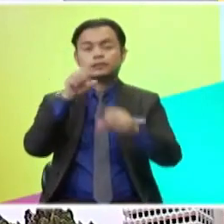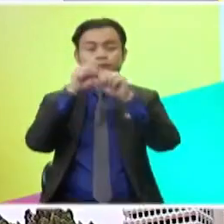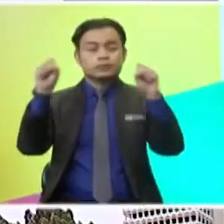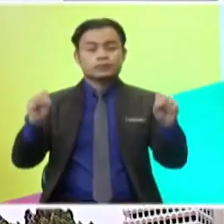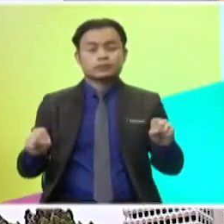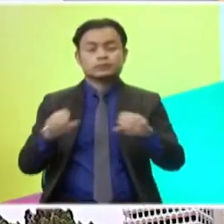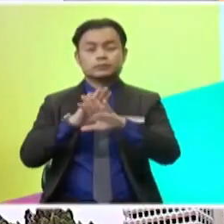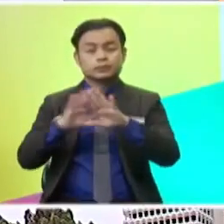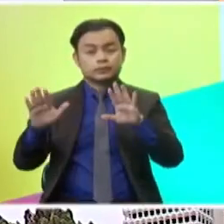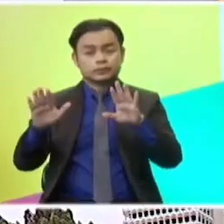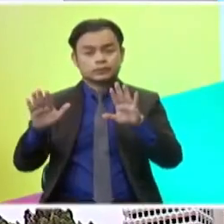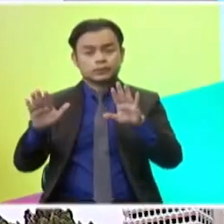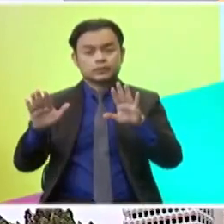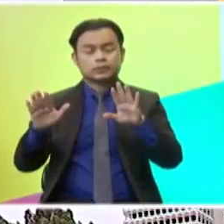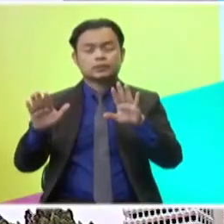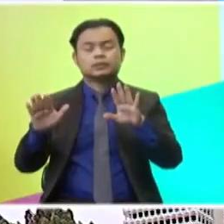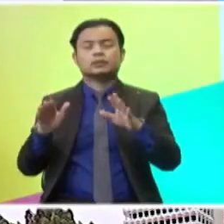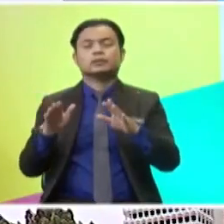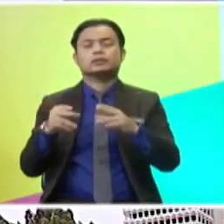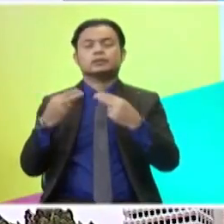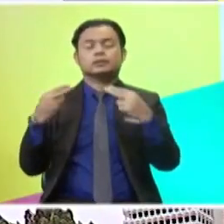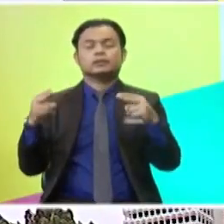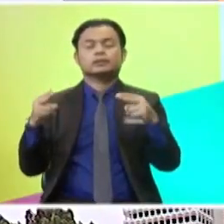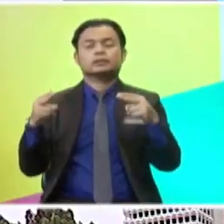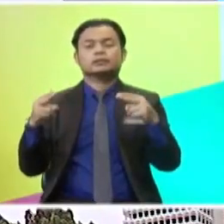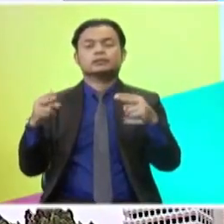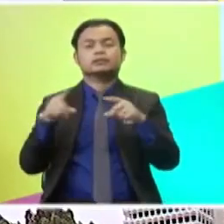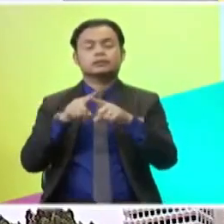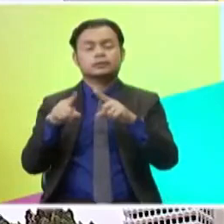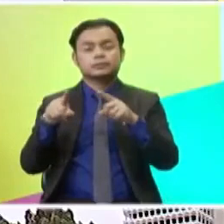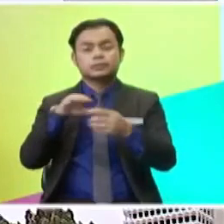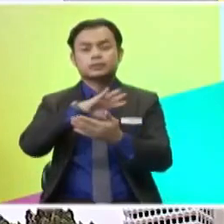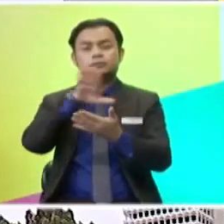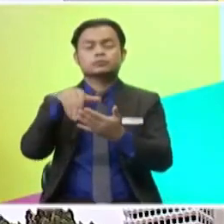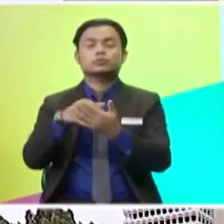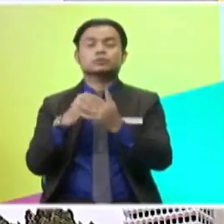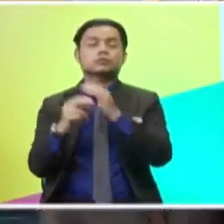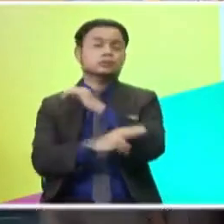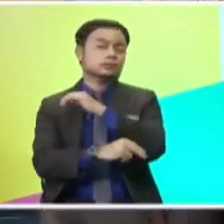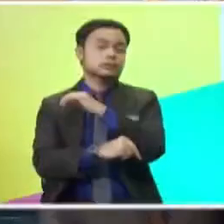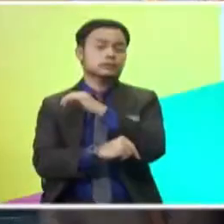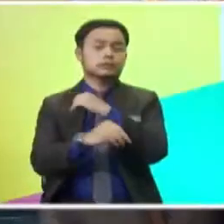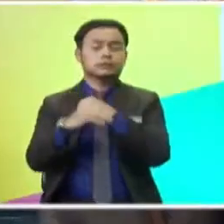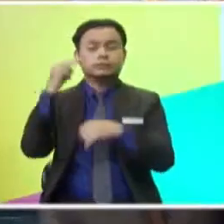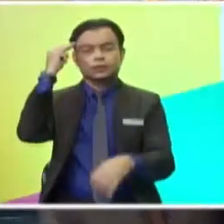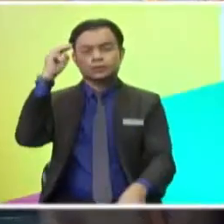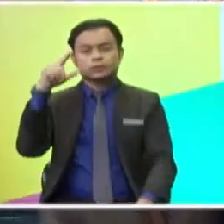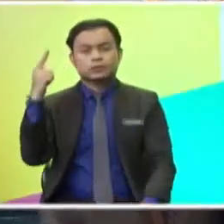hapus, bahkan masih terus digunakan di negeri-negeri Melayu yang lain seperti di Johor,